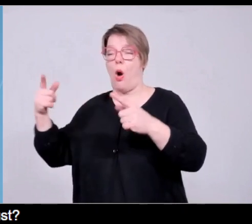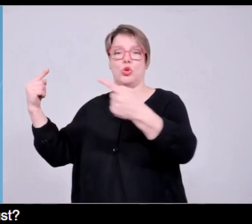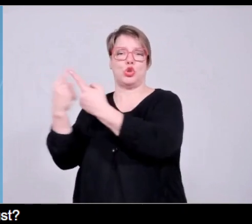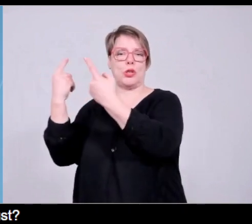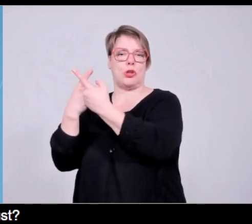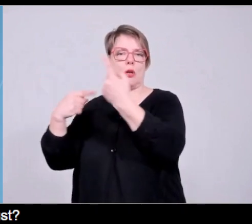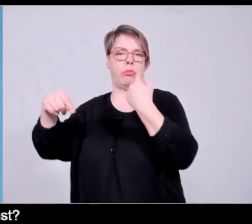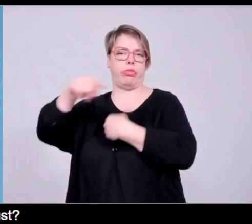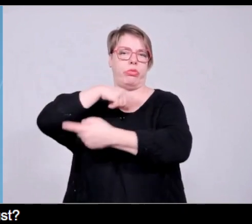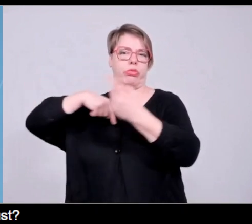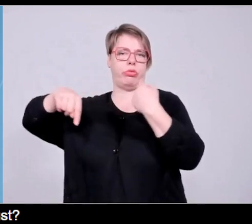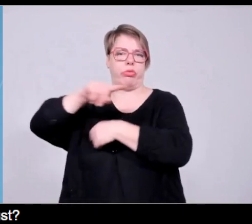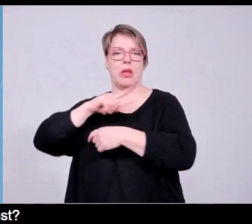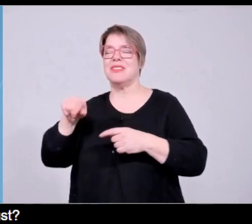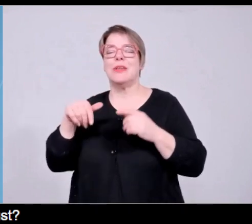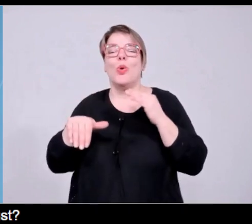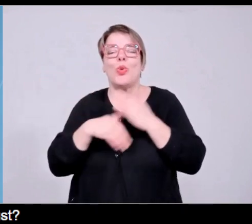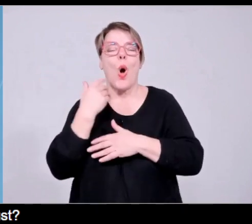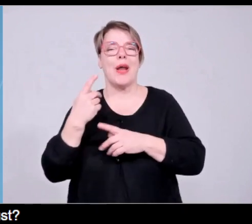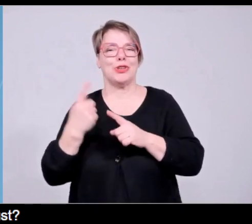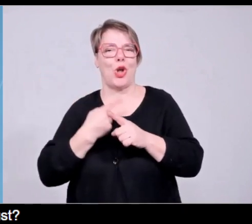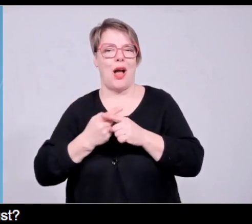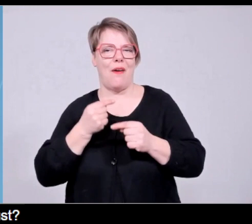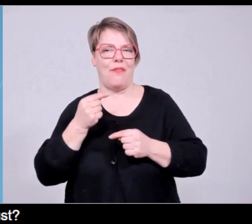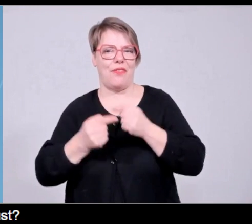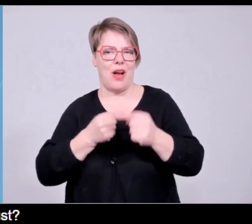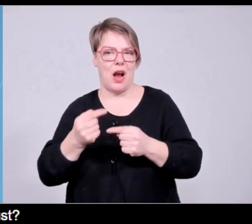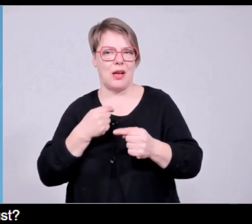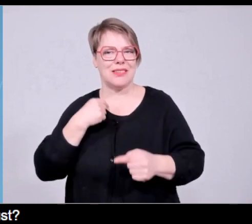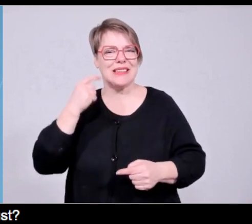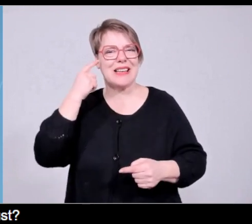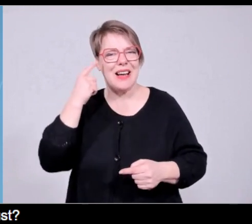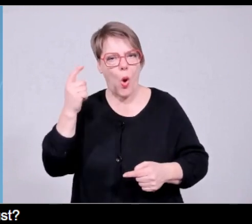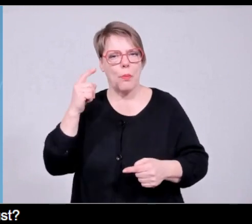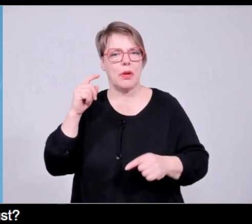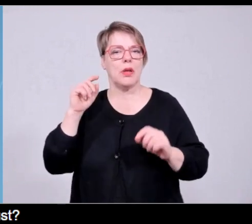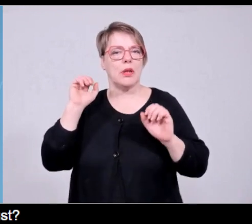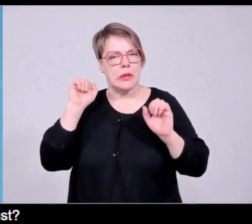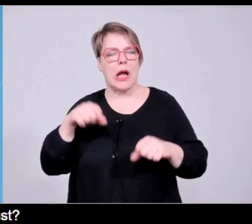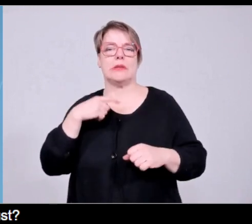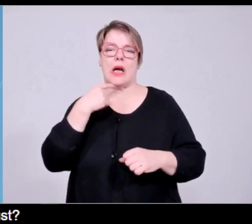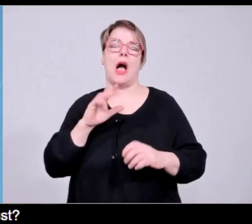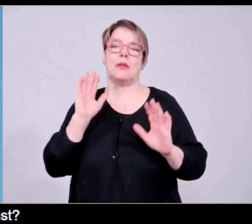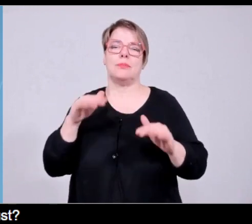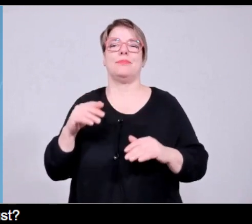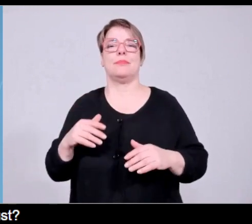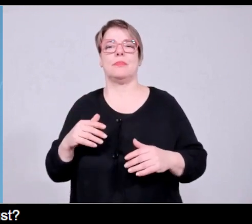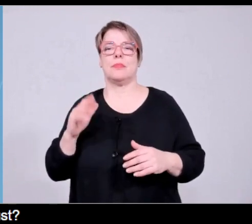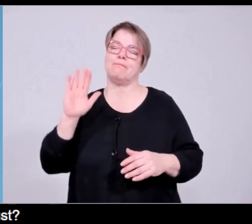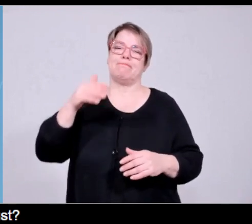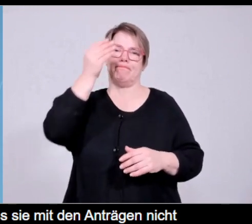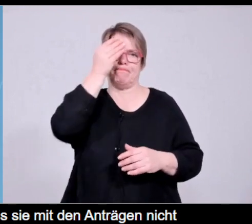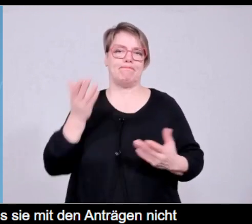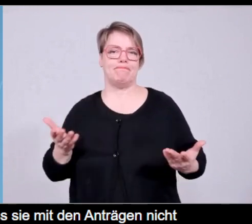ist. Und es ist jetzt mittlerweile auch diskutiert worden darüber, wie man verfährt, ob man Mahlschreiben verschickt, auf jeden Fall nicht jetzt